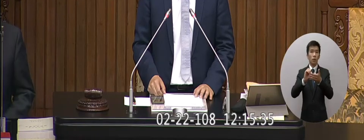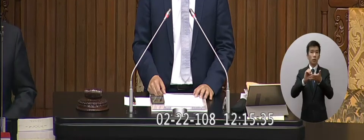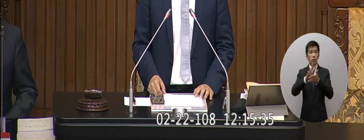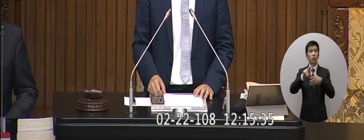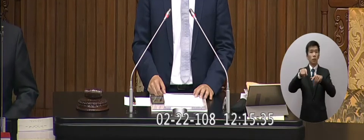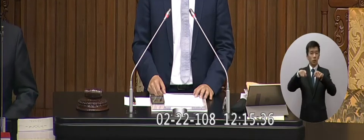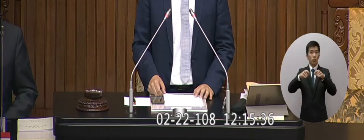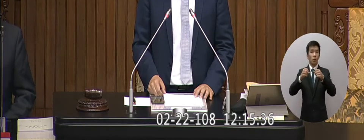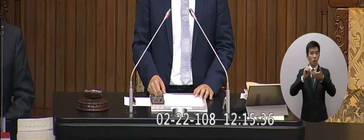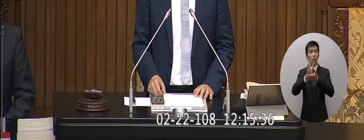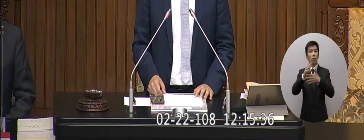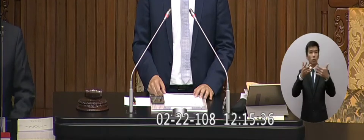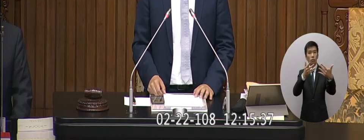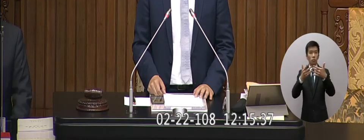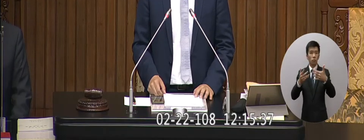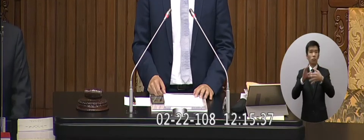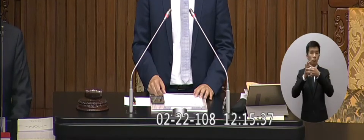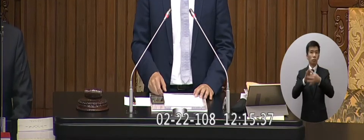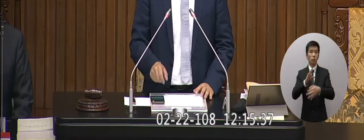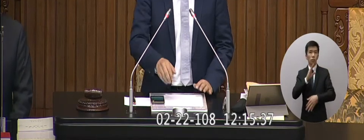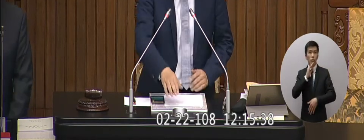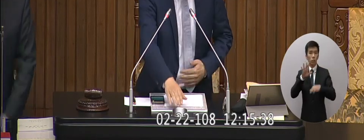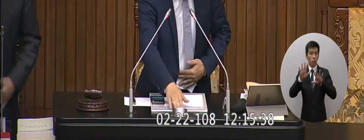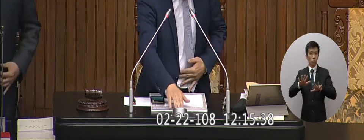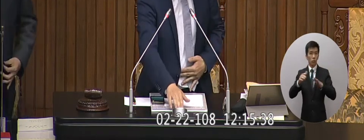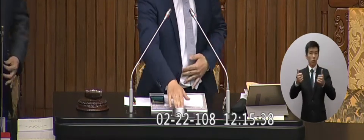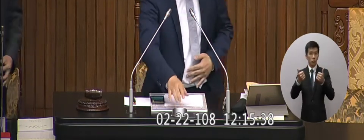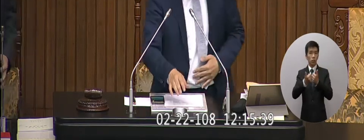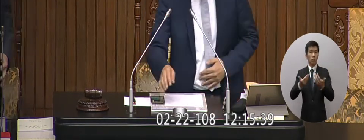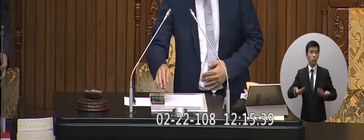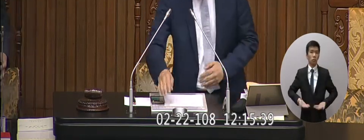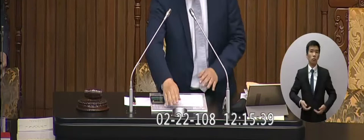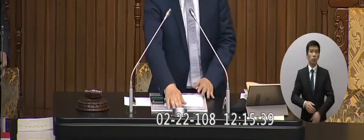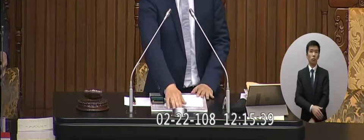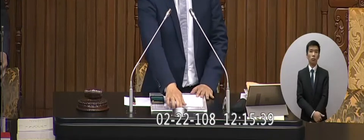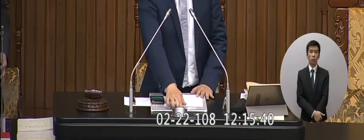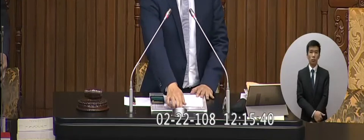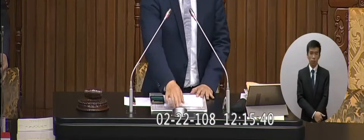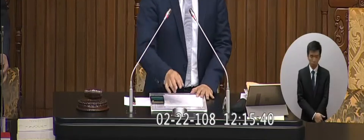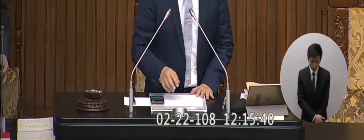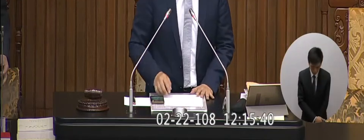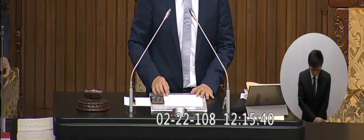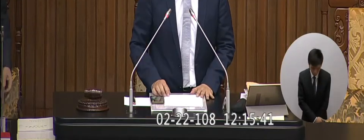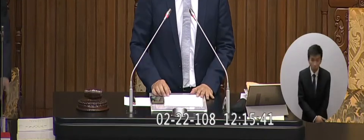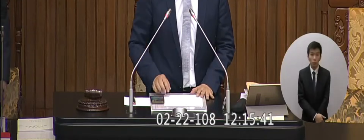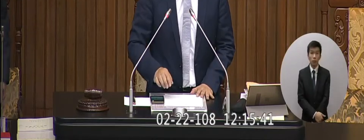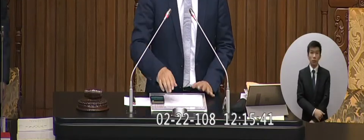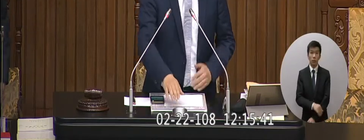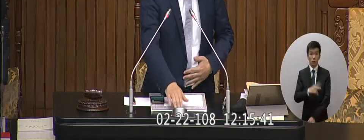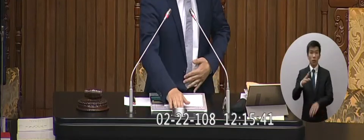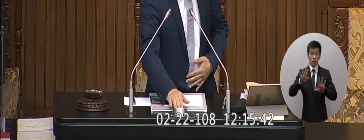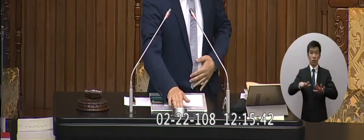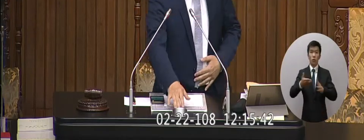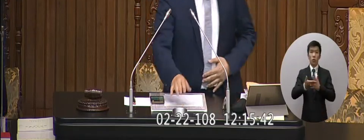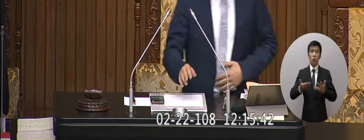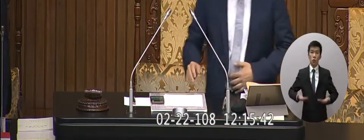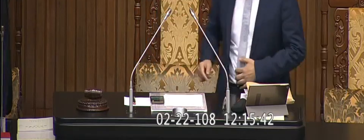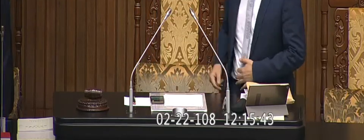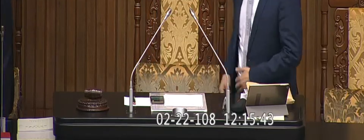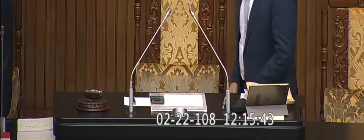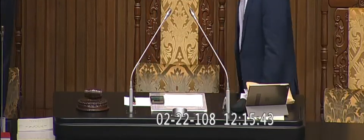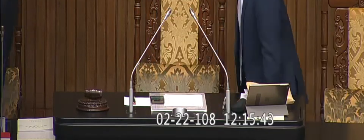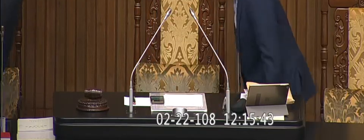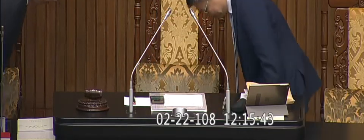及施政报告之质询，现在散会。更正，现在休息。